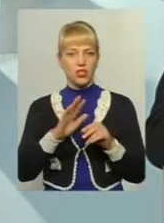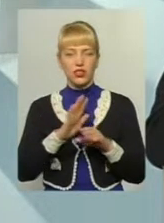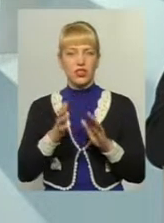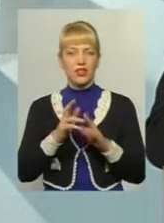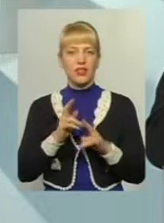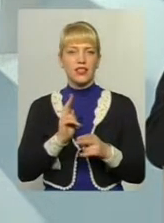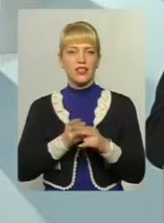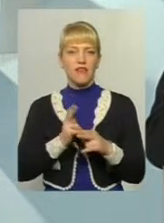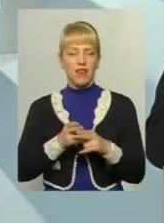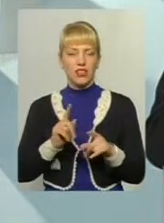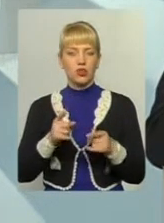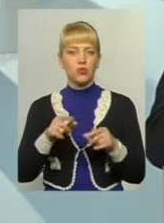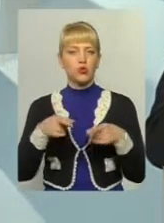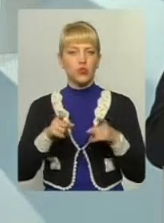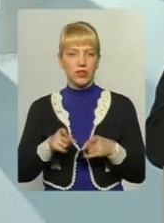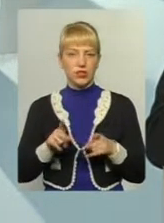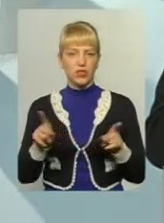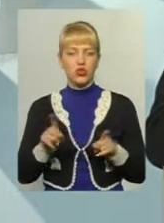діяльності.